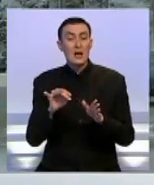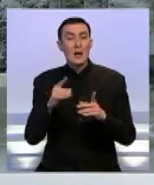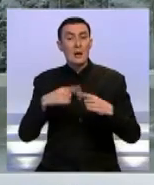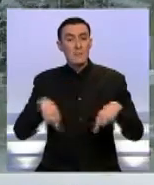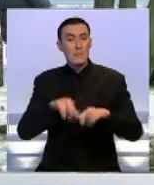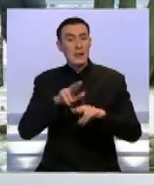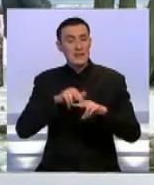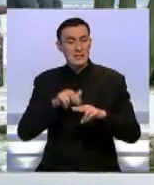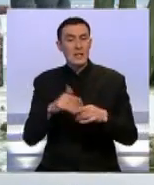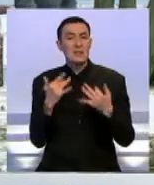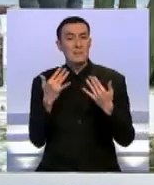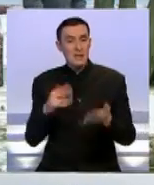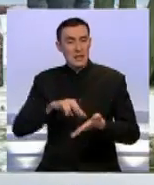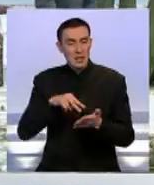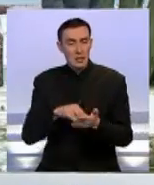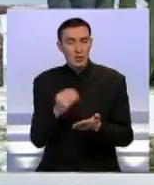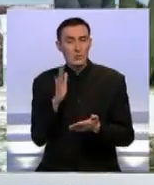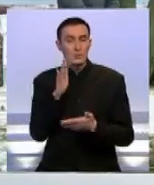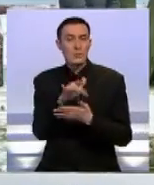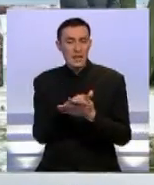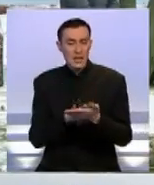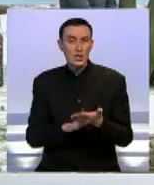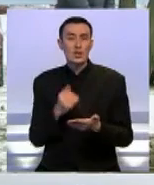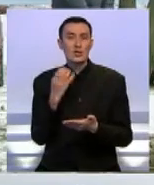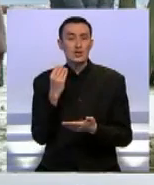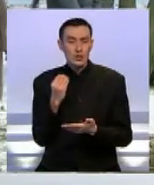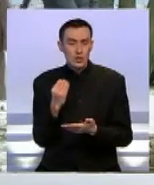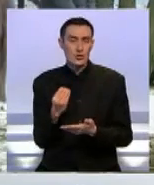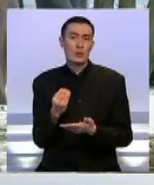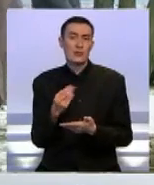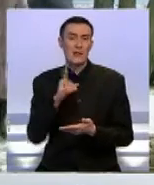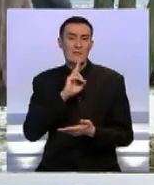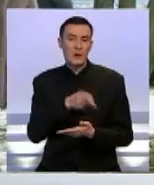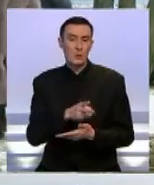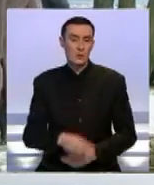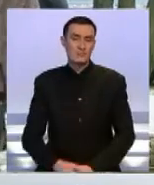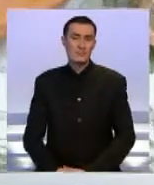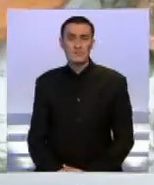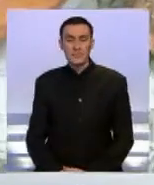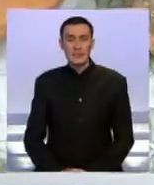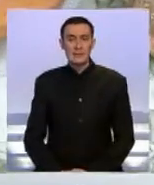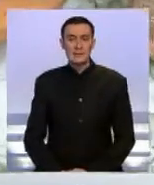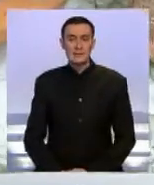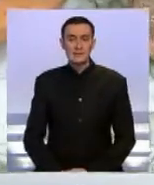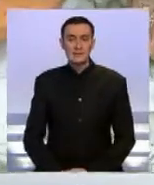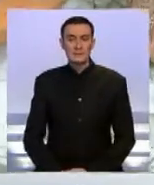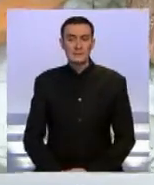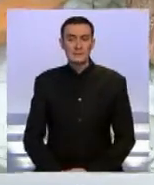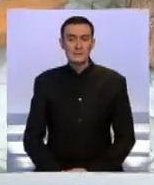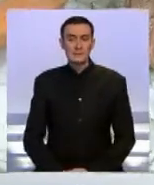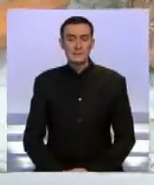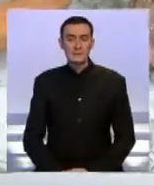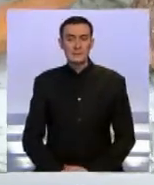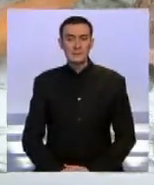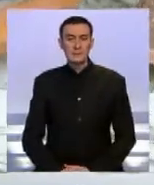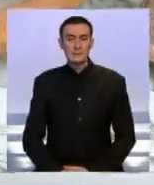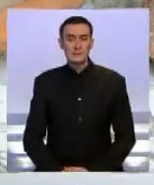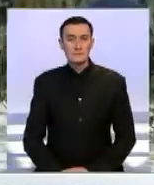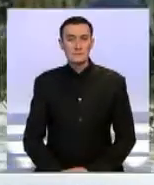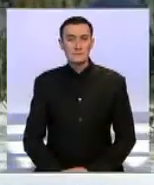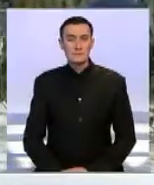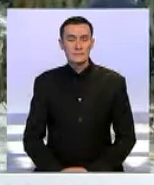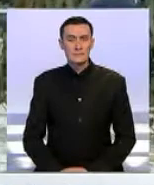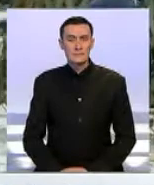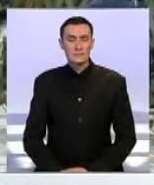природоохранная полиция намерены требовать его продления еще как минимум на 2 года. Салават Семирбулатулла, Марат Игликов и